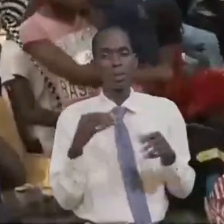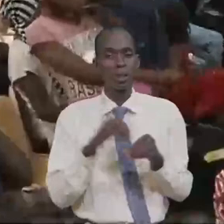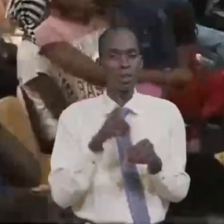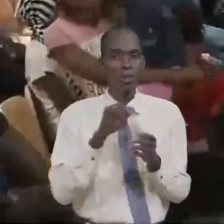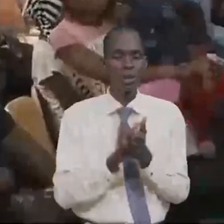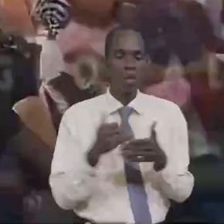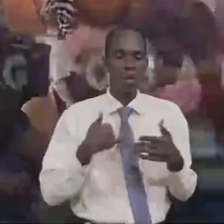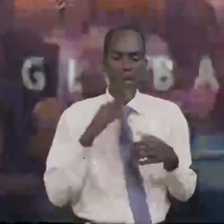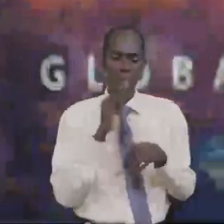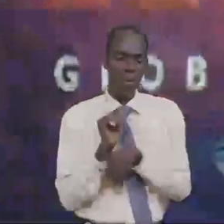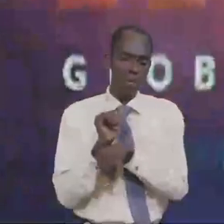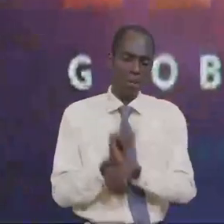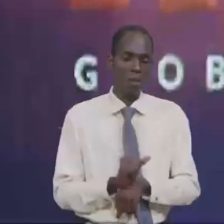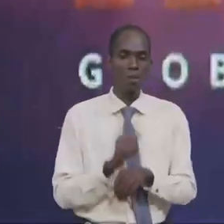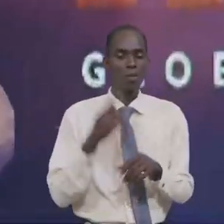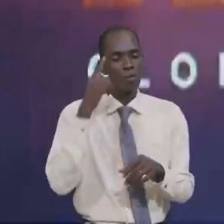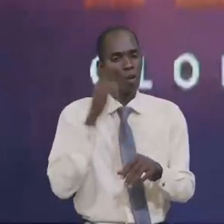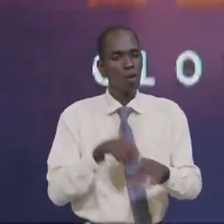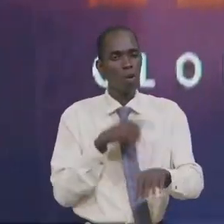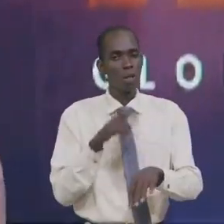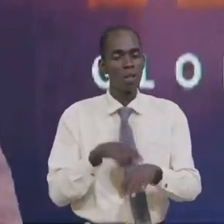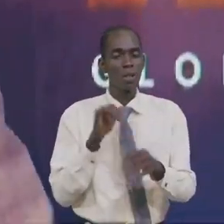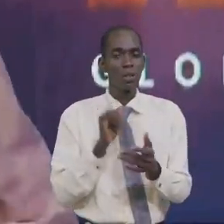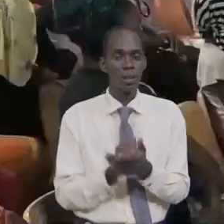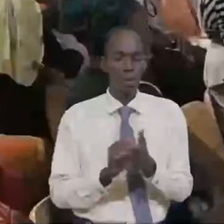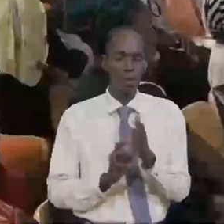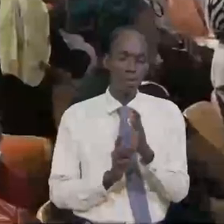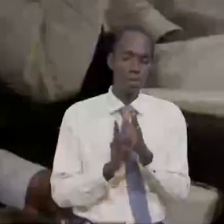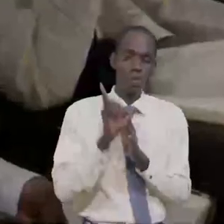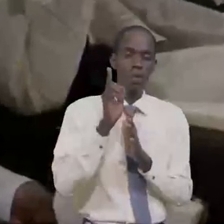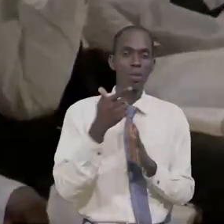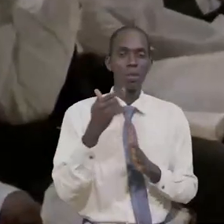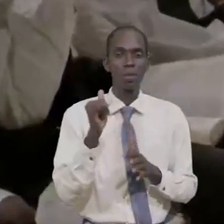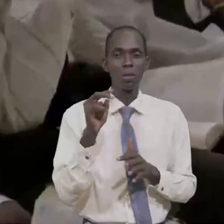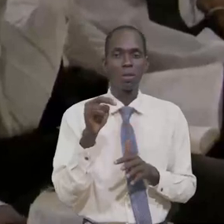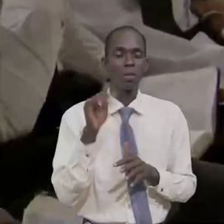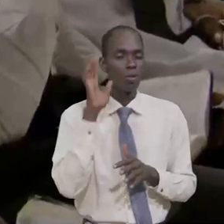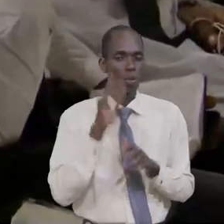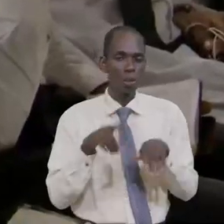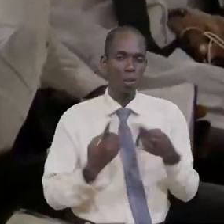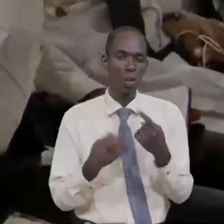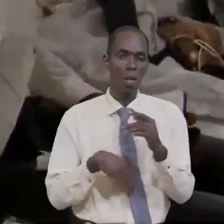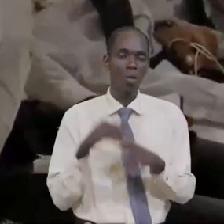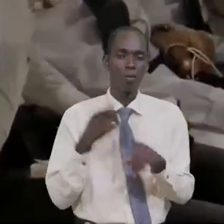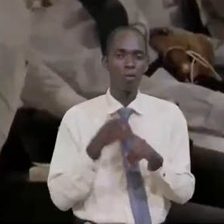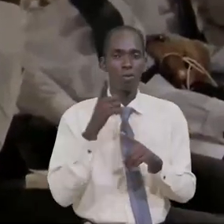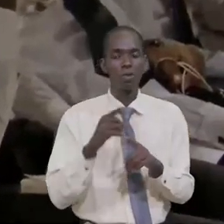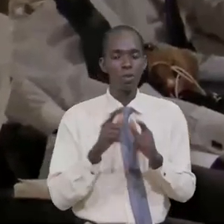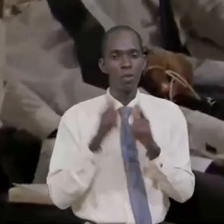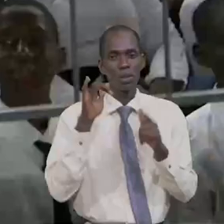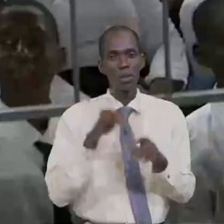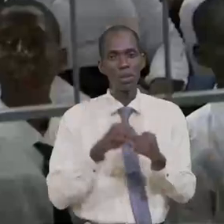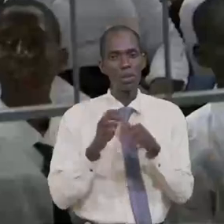et ce géant ce soir va se lever au non toi au nom de Jésus les